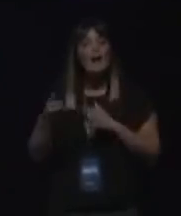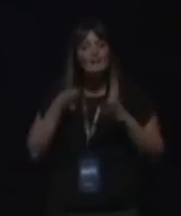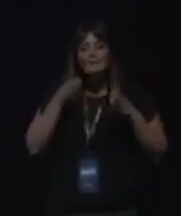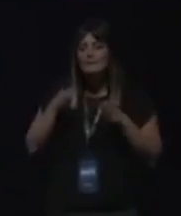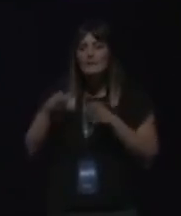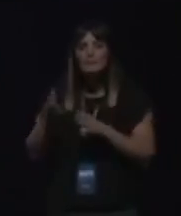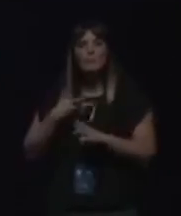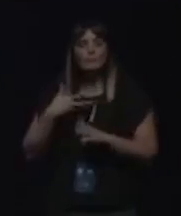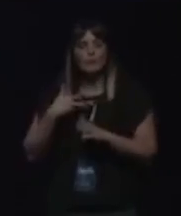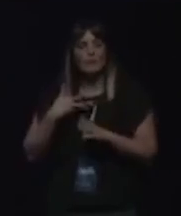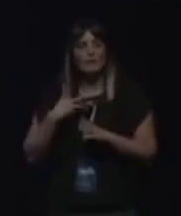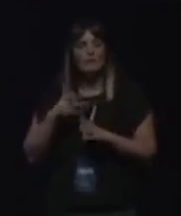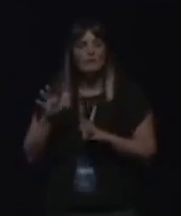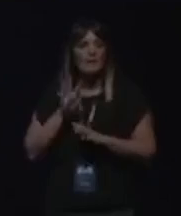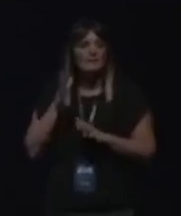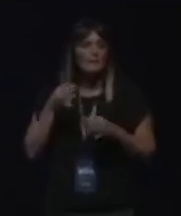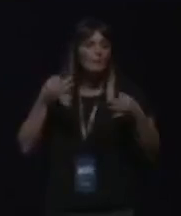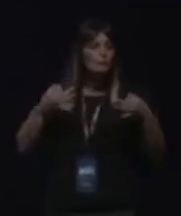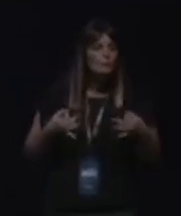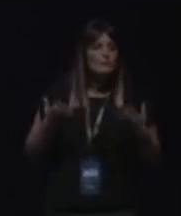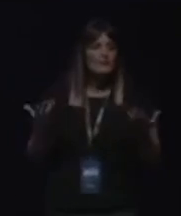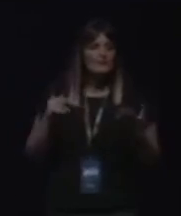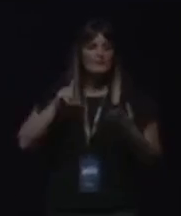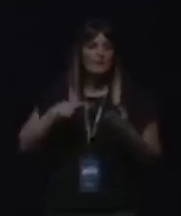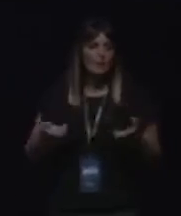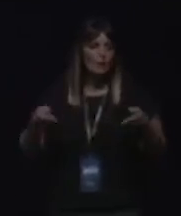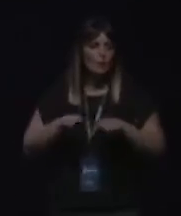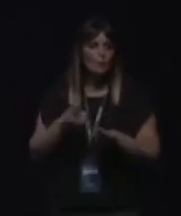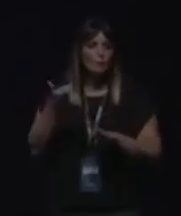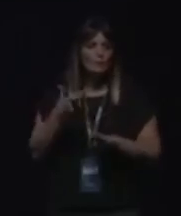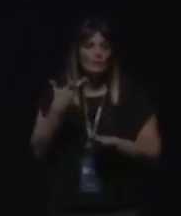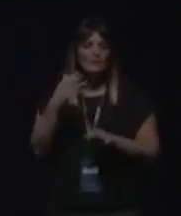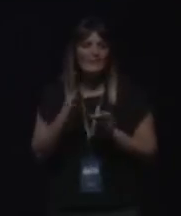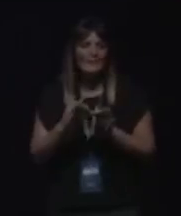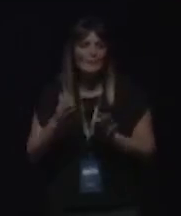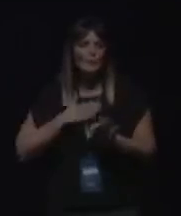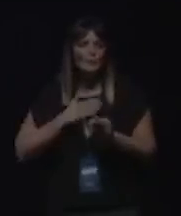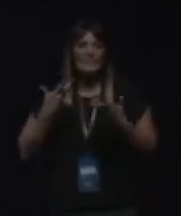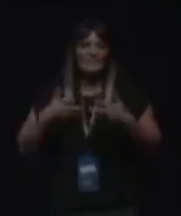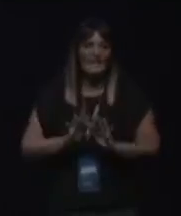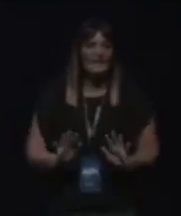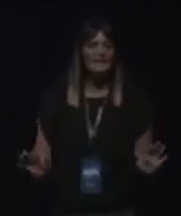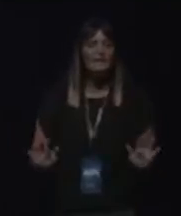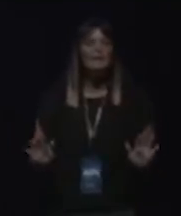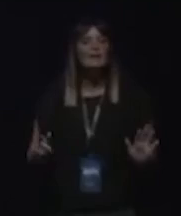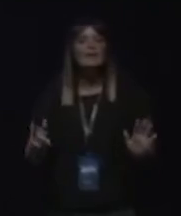Guardate la giustizia, e per la giustizia, poi chiudo perché i miei 3 minuti sono infatti terminati, e la